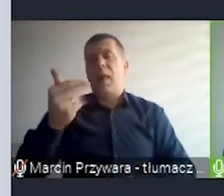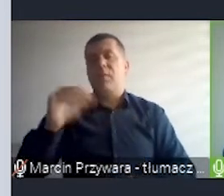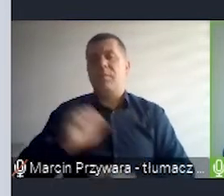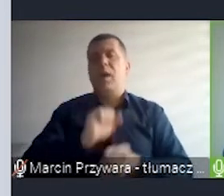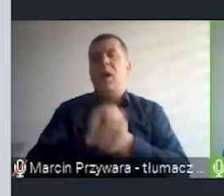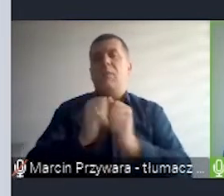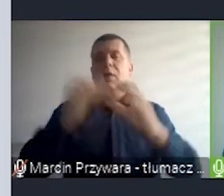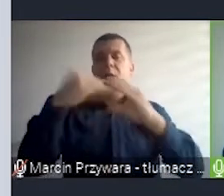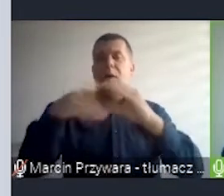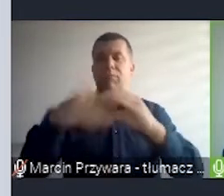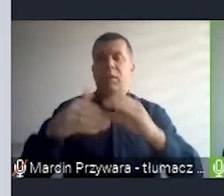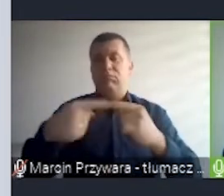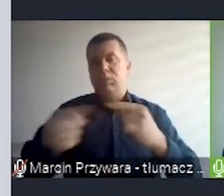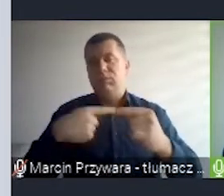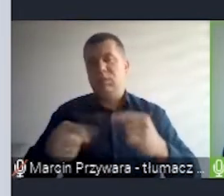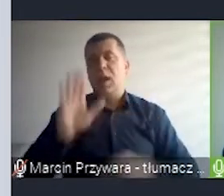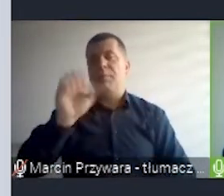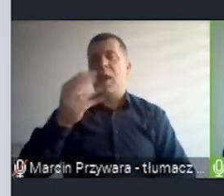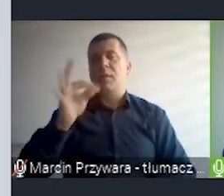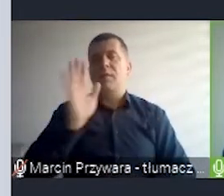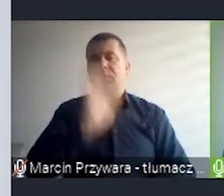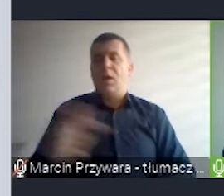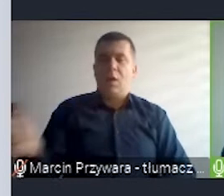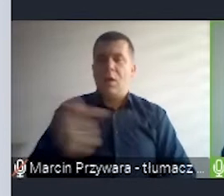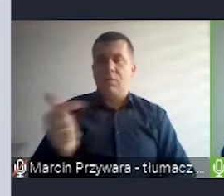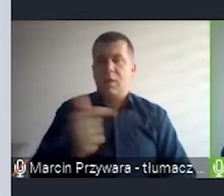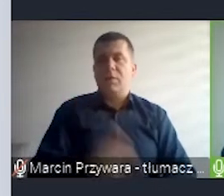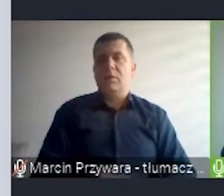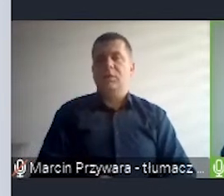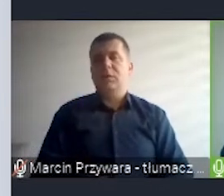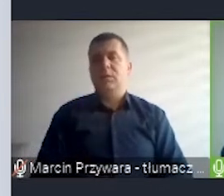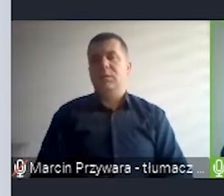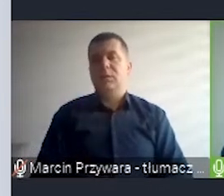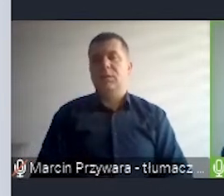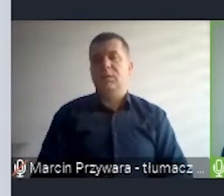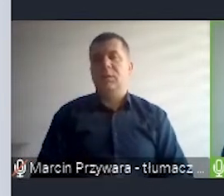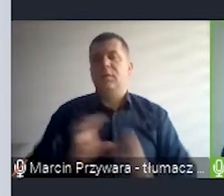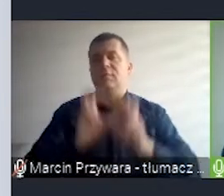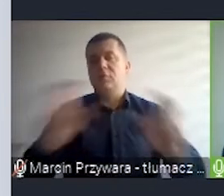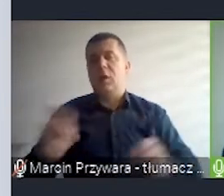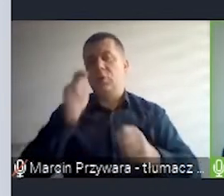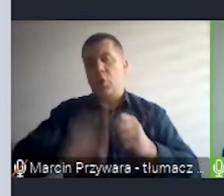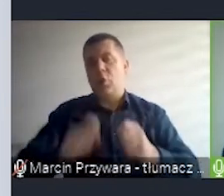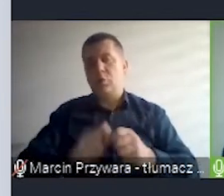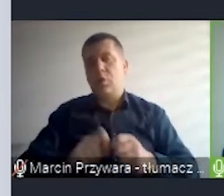mailu. Natomiast beneficjent jest zobowiązany w trakcie kontroli